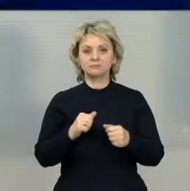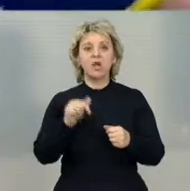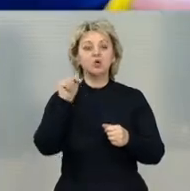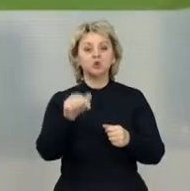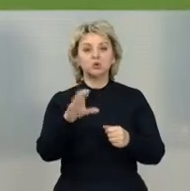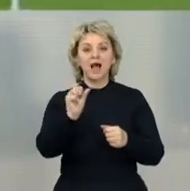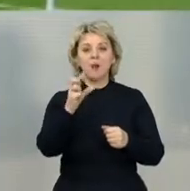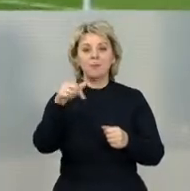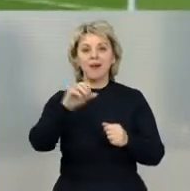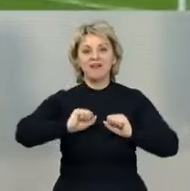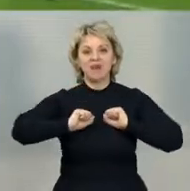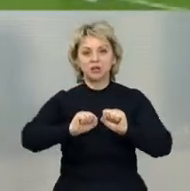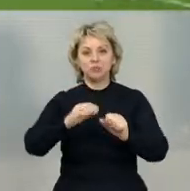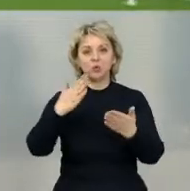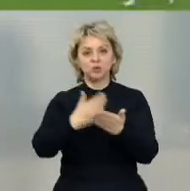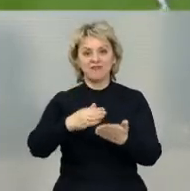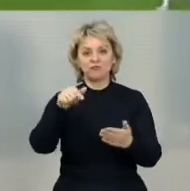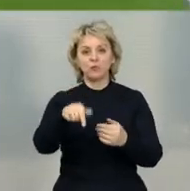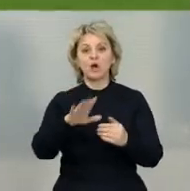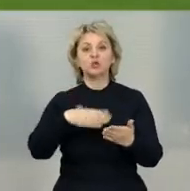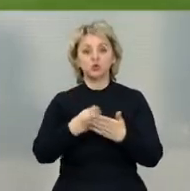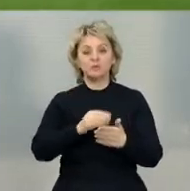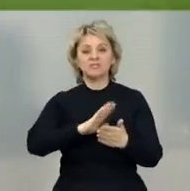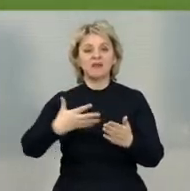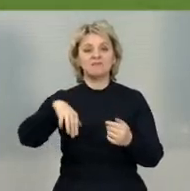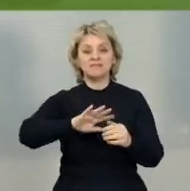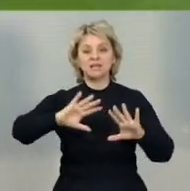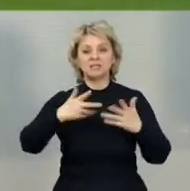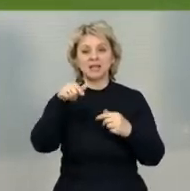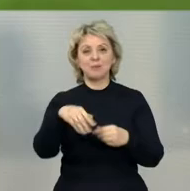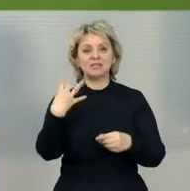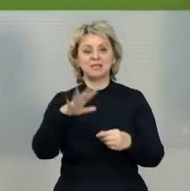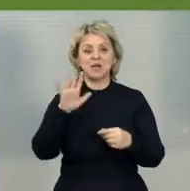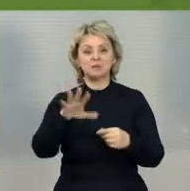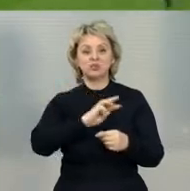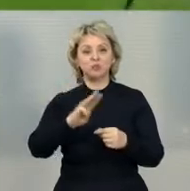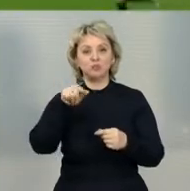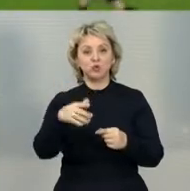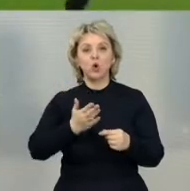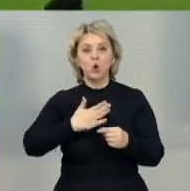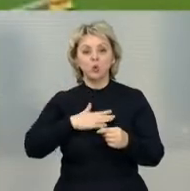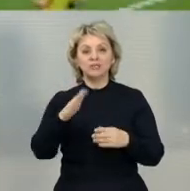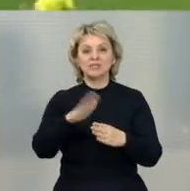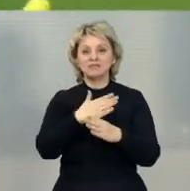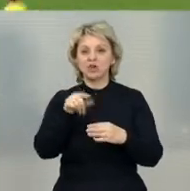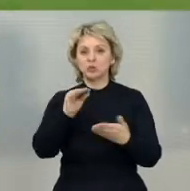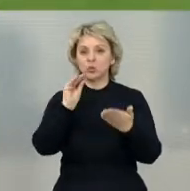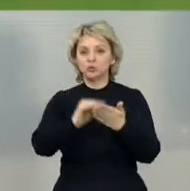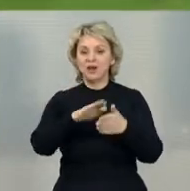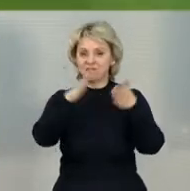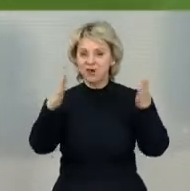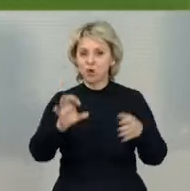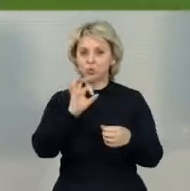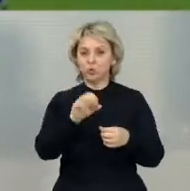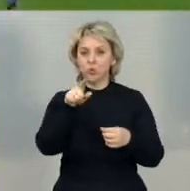Тут же Абаев отбил удар в упор. Вот, собственно, и все события 45 минут. У нас в разделе удары по воротам